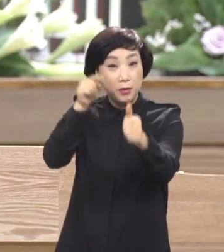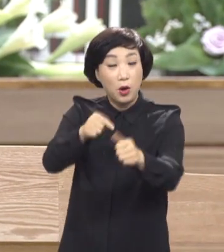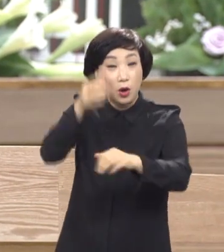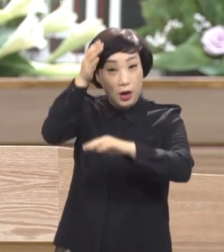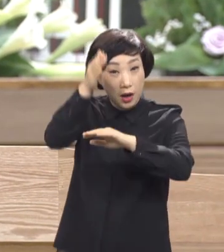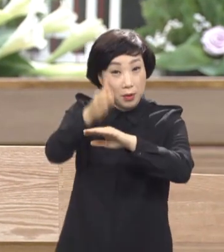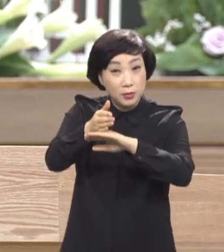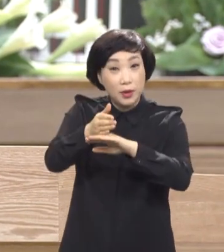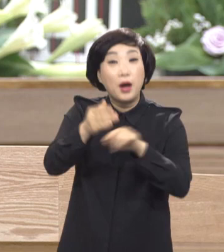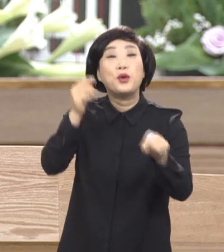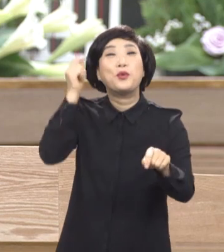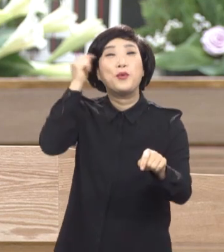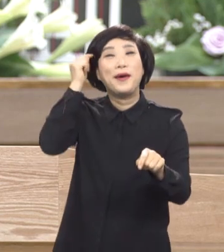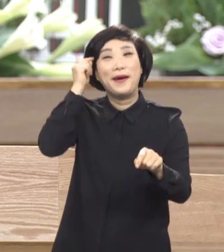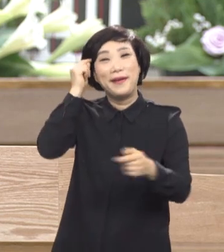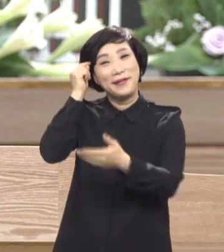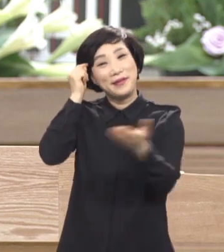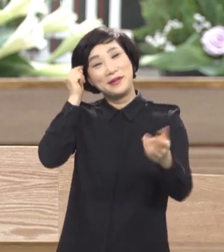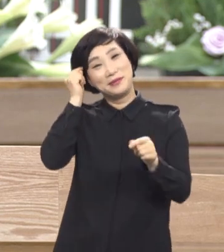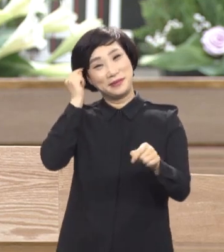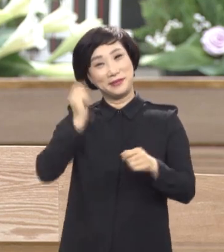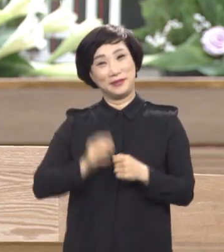요구하는 이유가 뭐냐